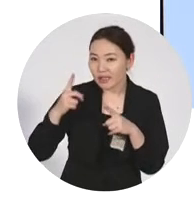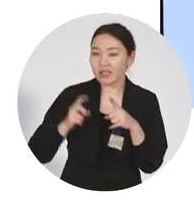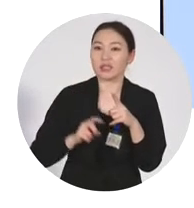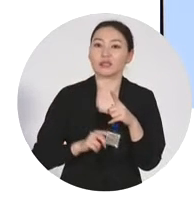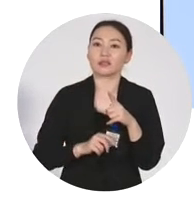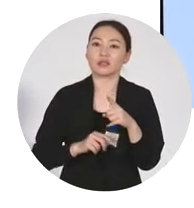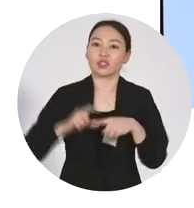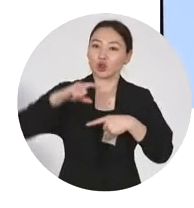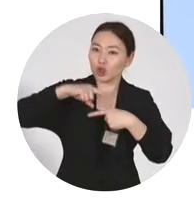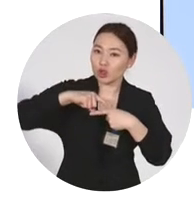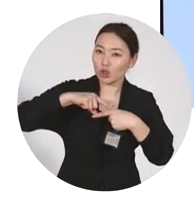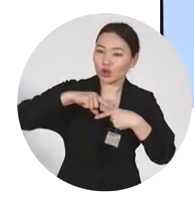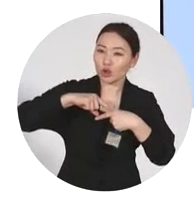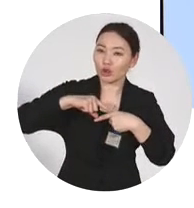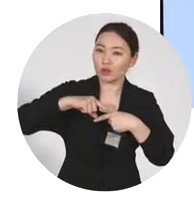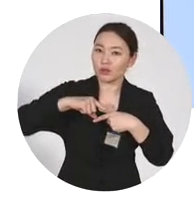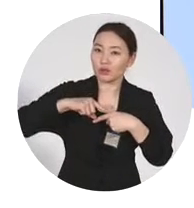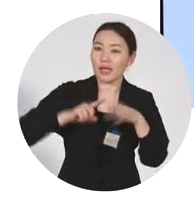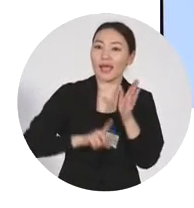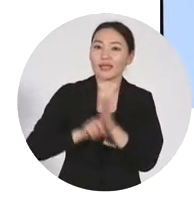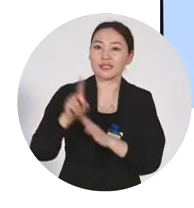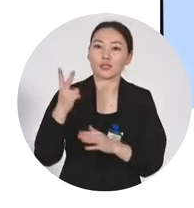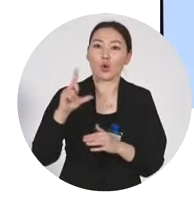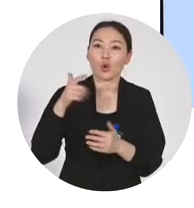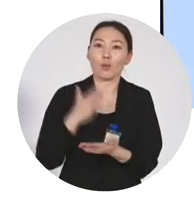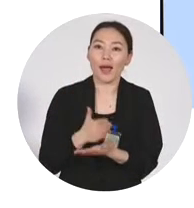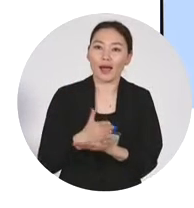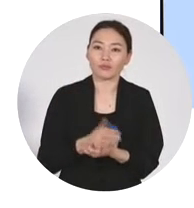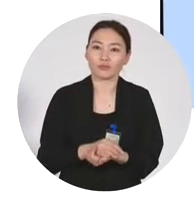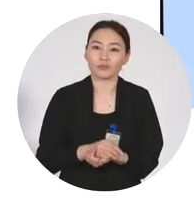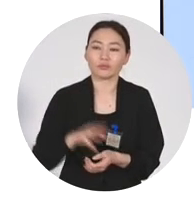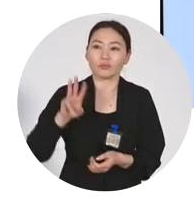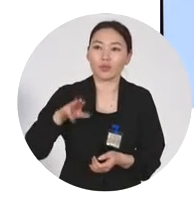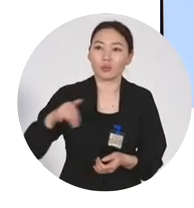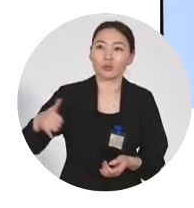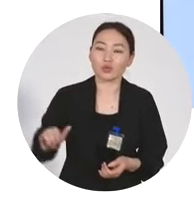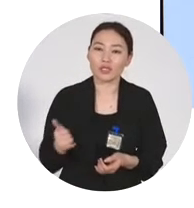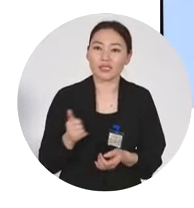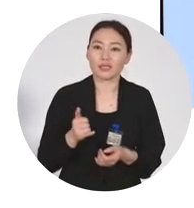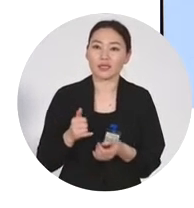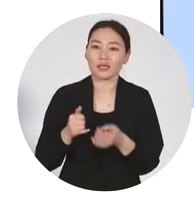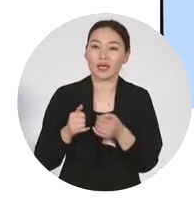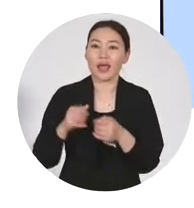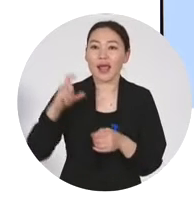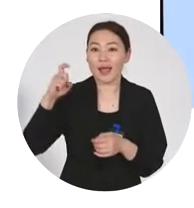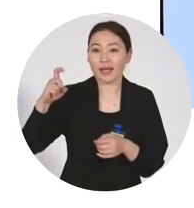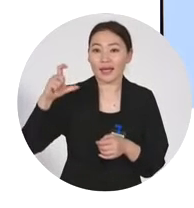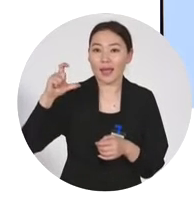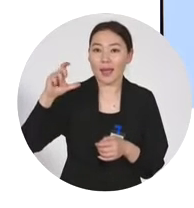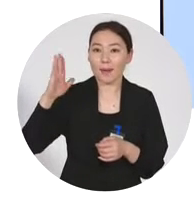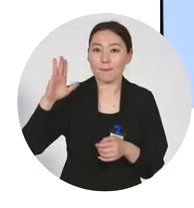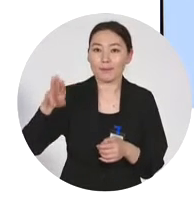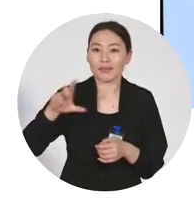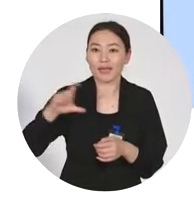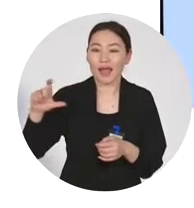нэг анхаарах ёстой юм нь энд дэвсгэрэлж орсон дэ үсэг за энд үгийн дунд ардаас нэг шиг орхороо хэвтээ дэгэр бичигдэж байгааг